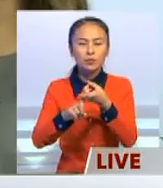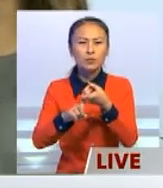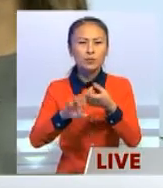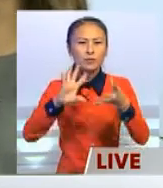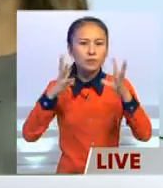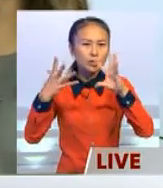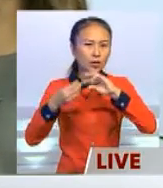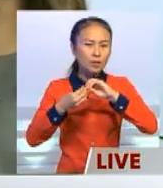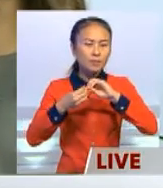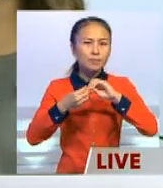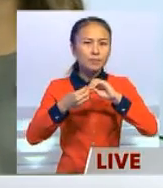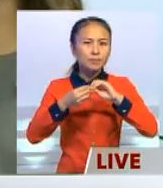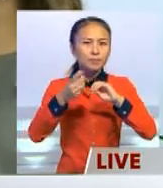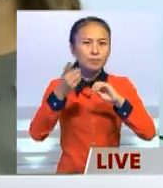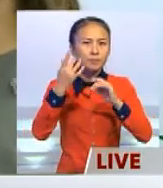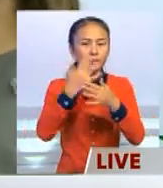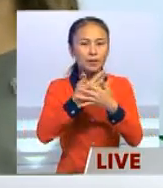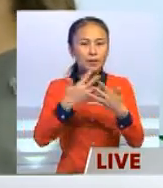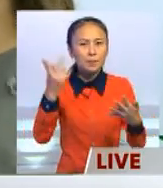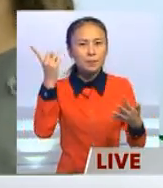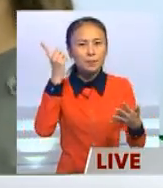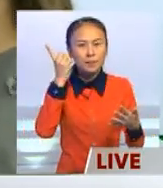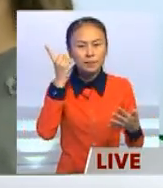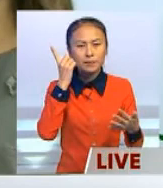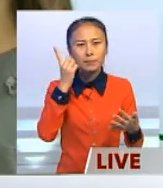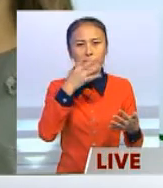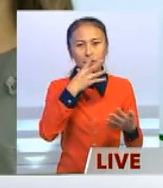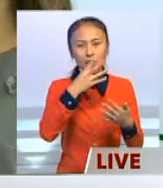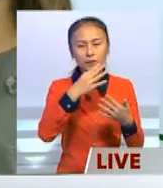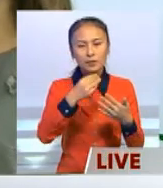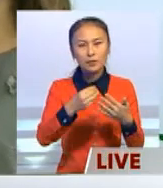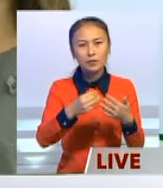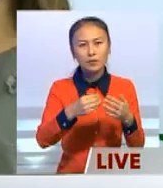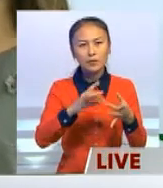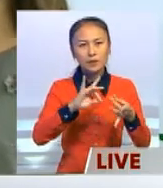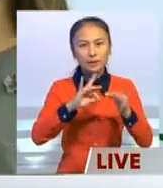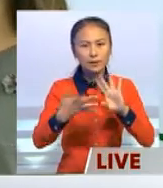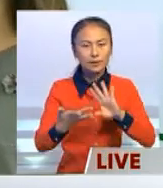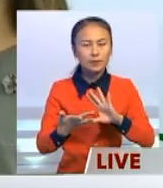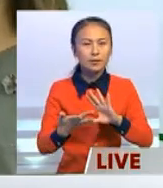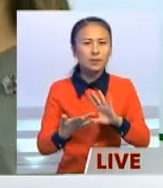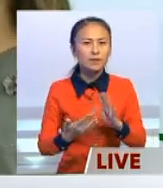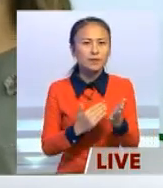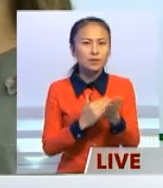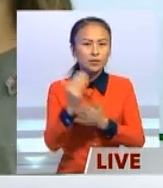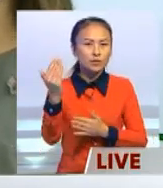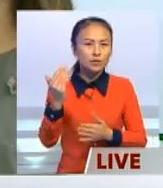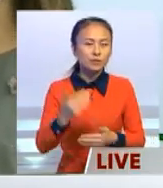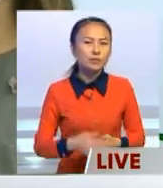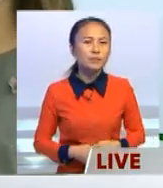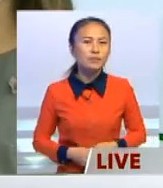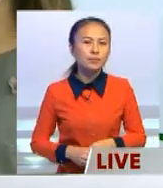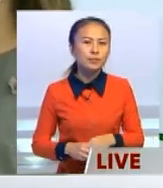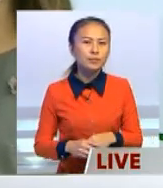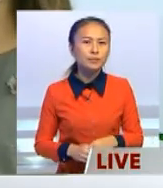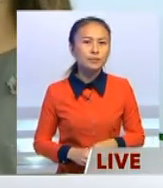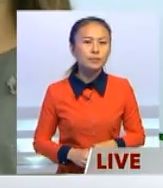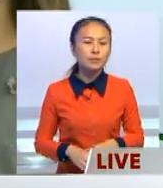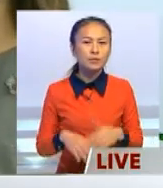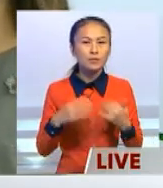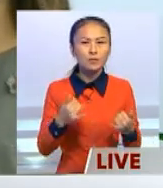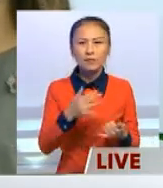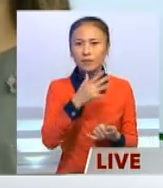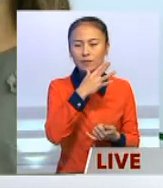Жалпы мына мобильдік байланыстар да интернеттің қолжетімді дәрежеге жеткізді. Енді бұнда айтатын